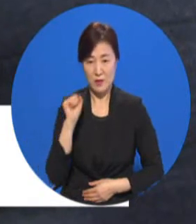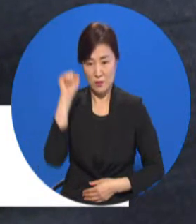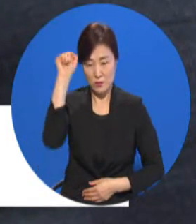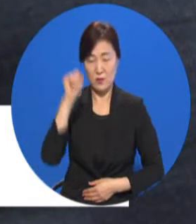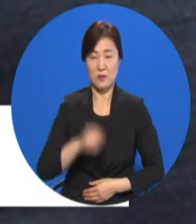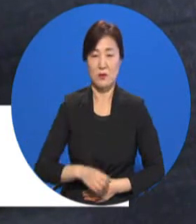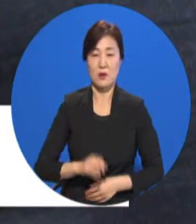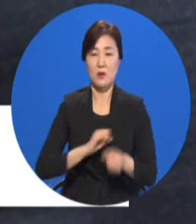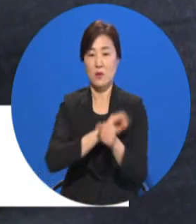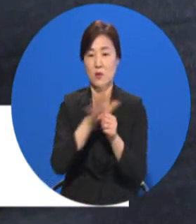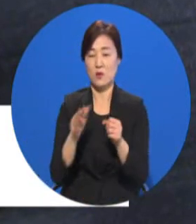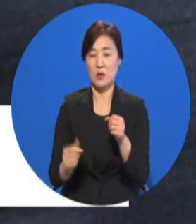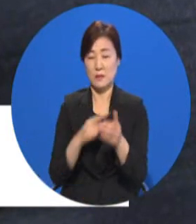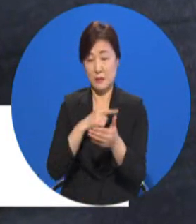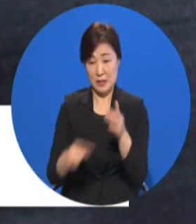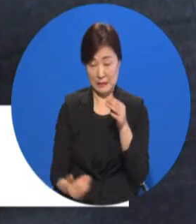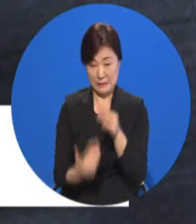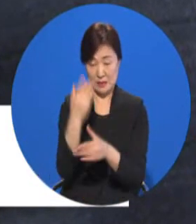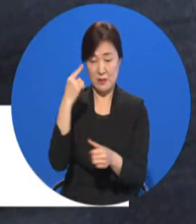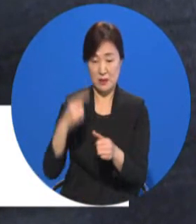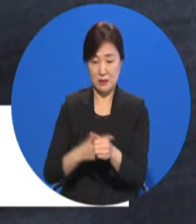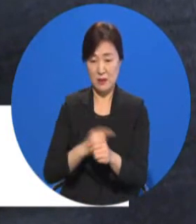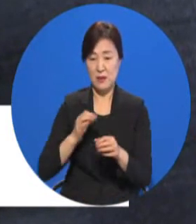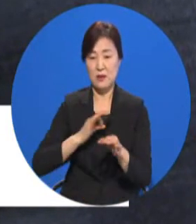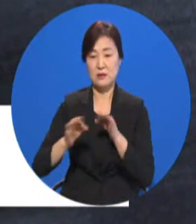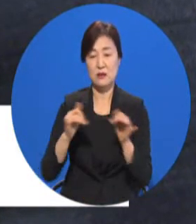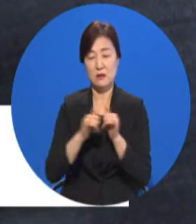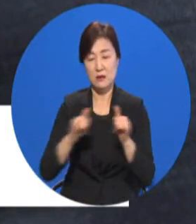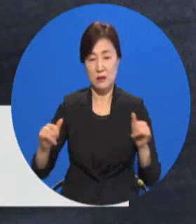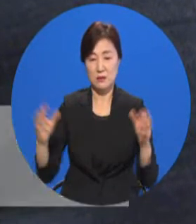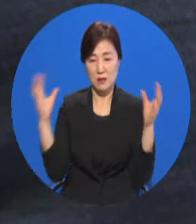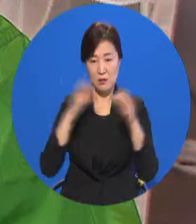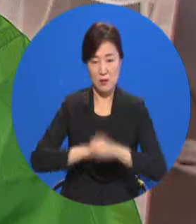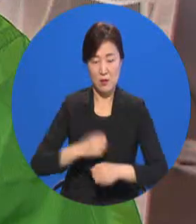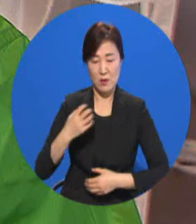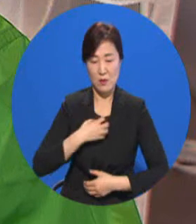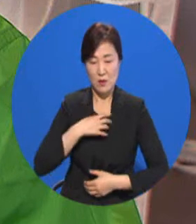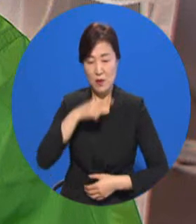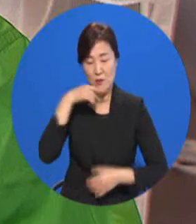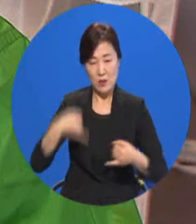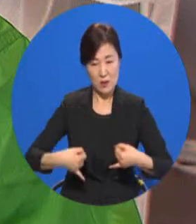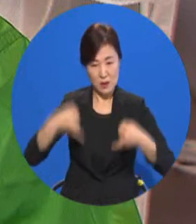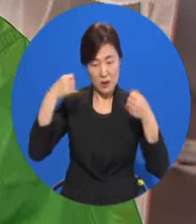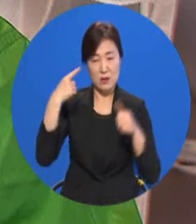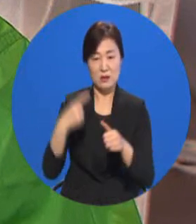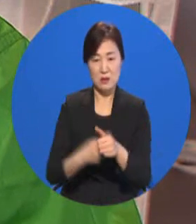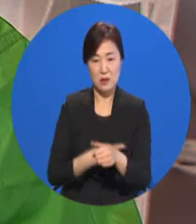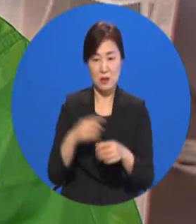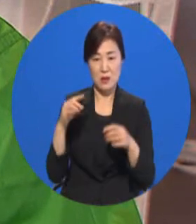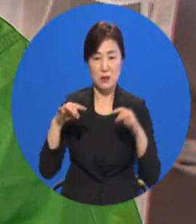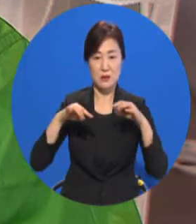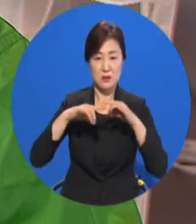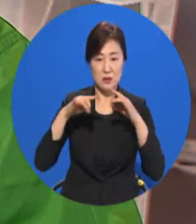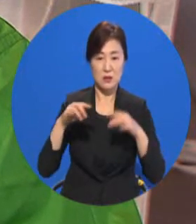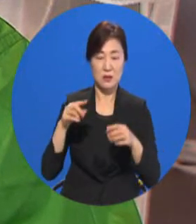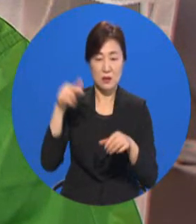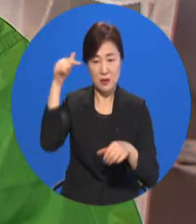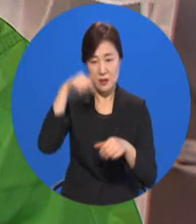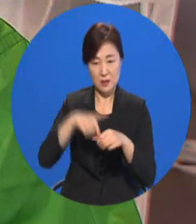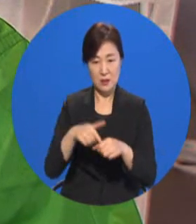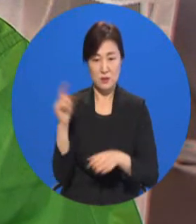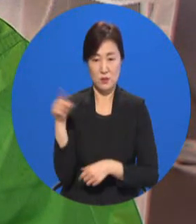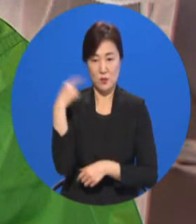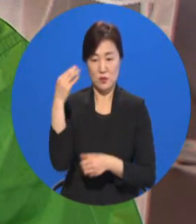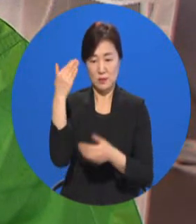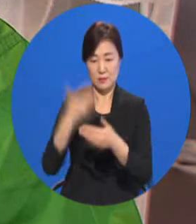코로나19 피해로 상인들의 생계가 막막함을 넘어 부도 위기와 폐업 위기에 놓여 있다며 전기, 가스 요금 감면을